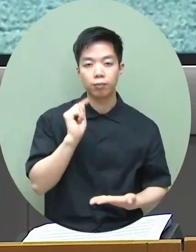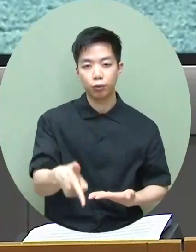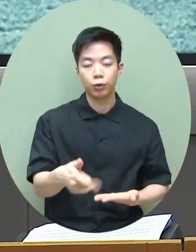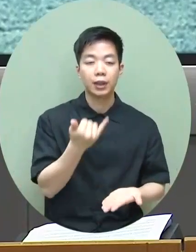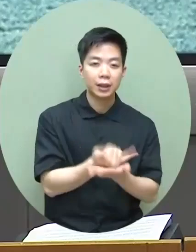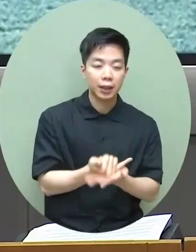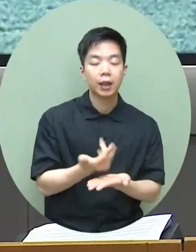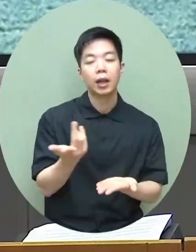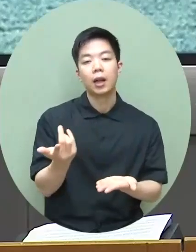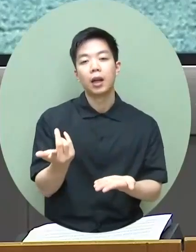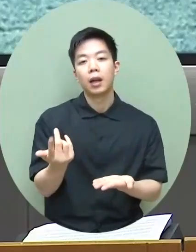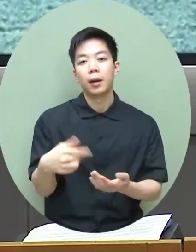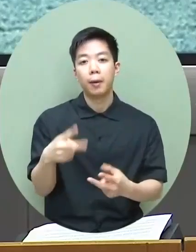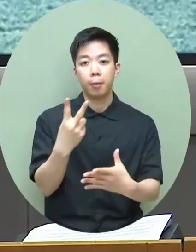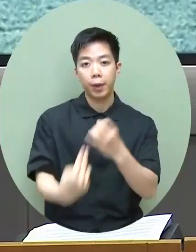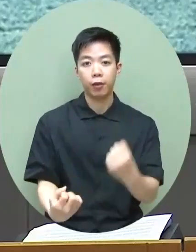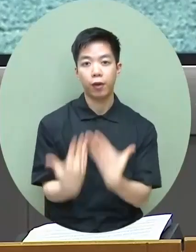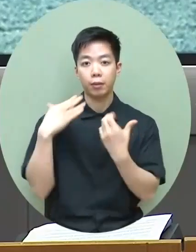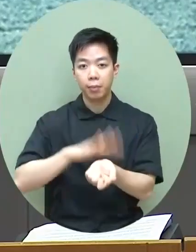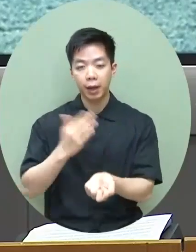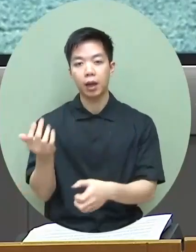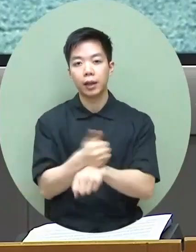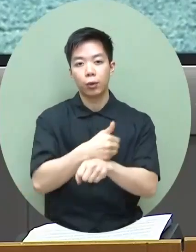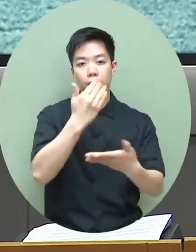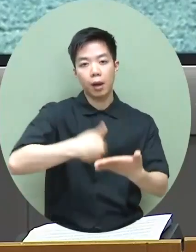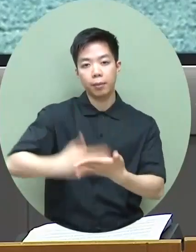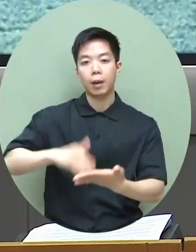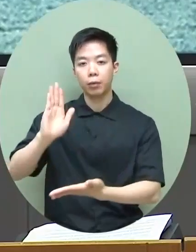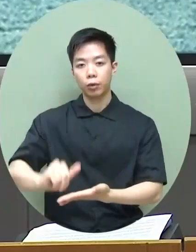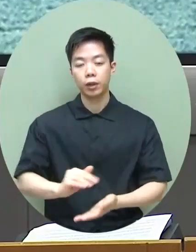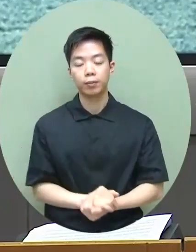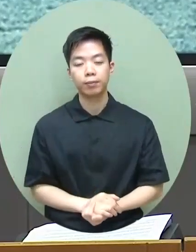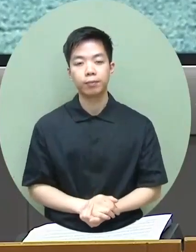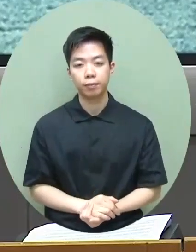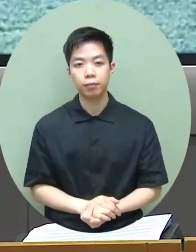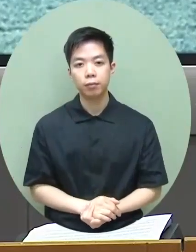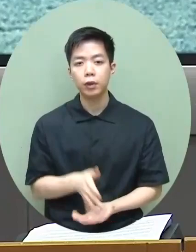於嗰個疫苗通行證嗰度嗰啲專家意見，我相信政府一直都係